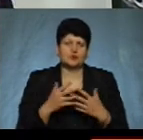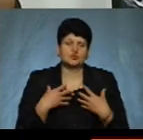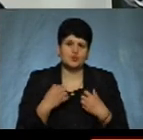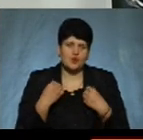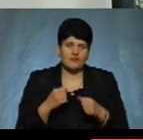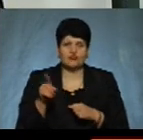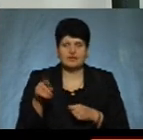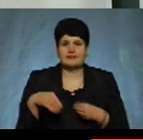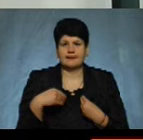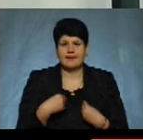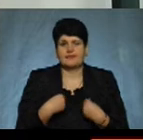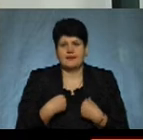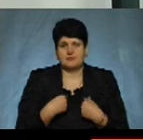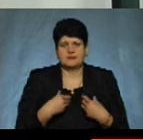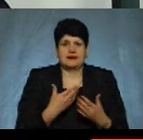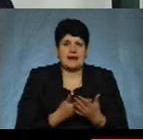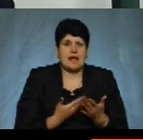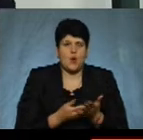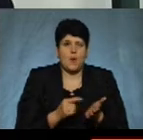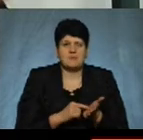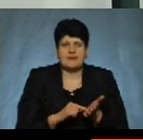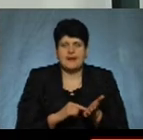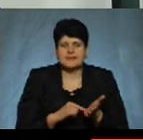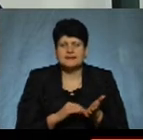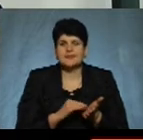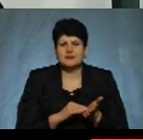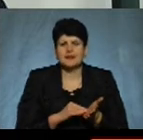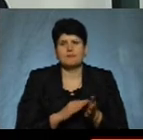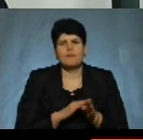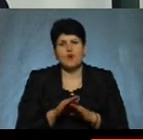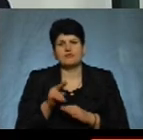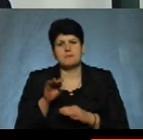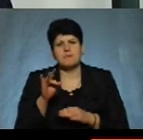вони дали нам рекомендації, там має бути повний привід,